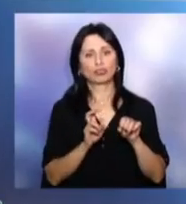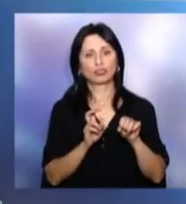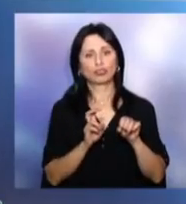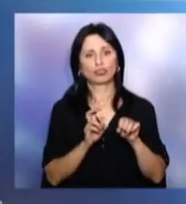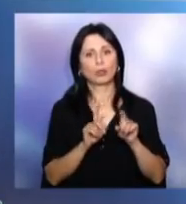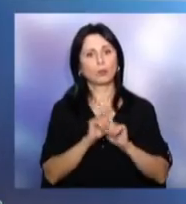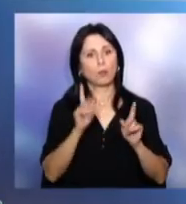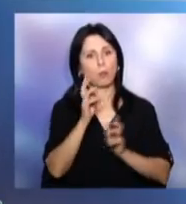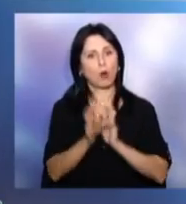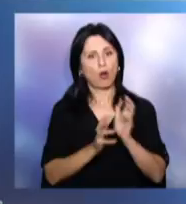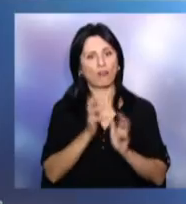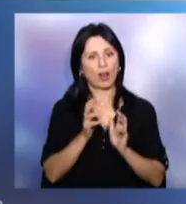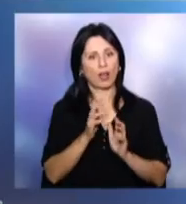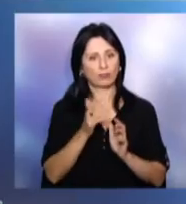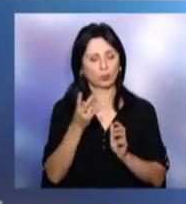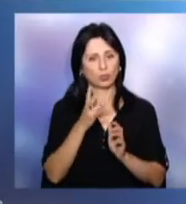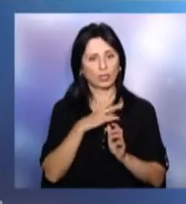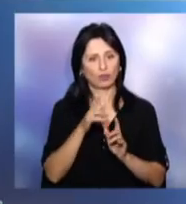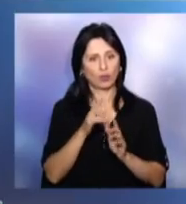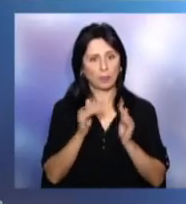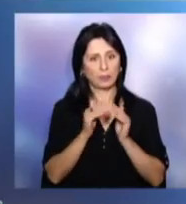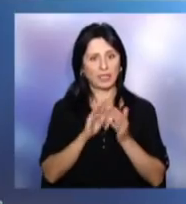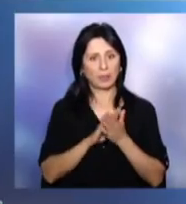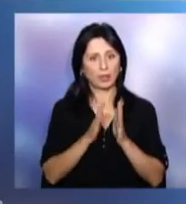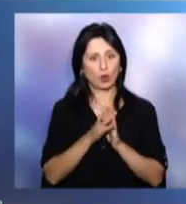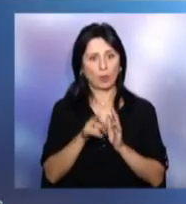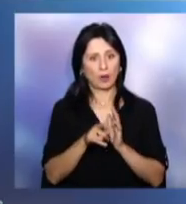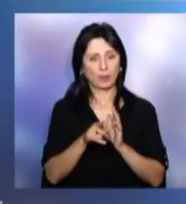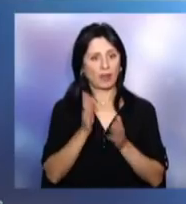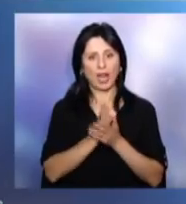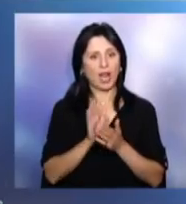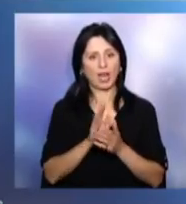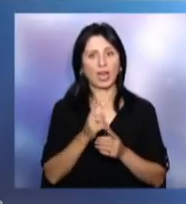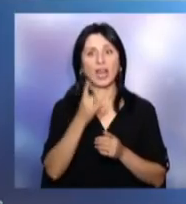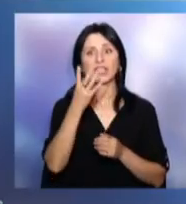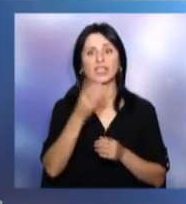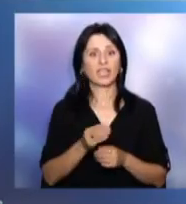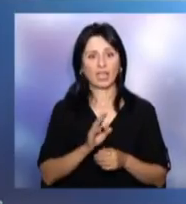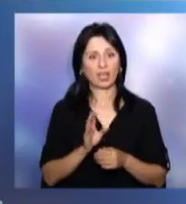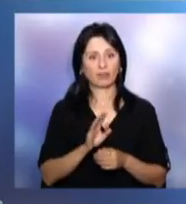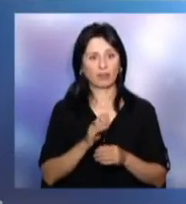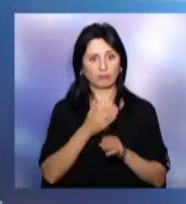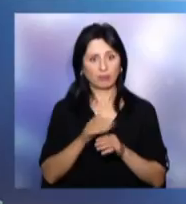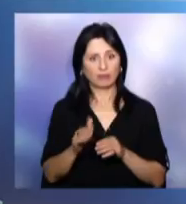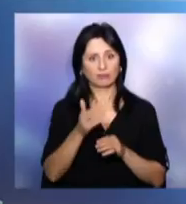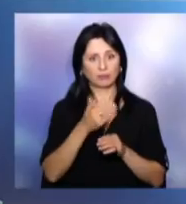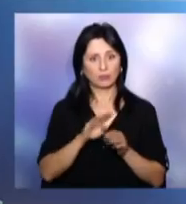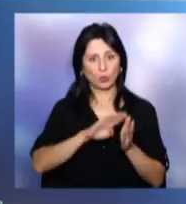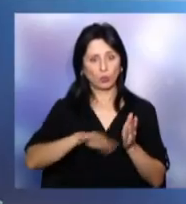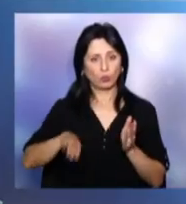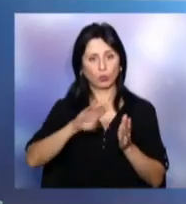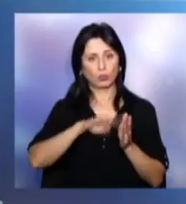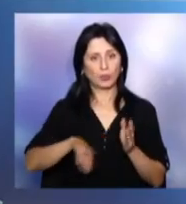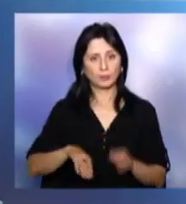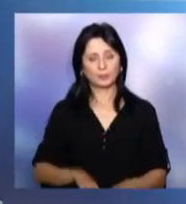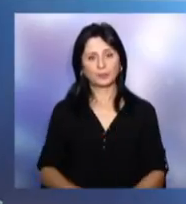მოითხოვს განსაკუთრებულ ცოდნას და მოვლას განსაკუთრებით ბინის პირობებში, იმიტომ რომ ეს არ არის ერთ დღეს, ხო? როგორც წესი ეს პროცესი